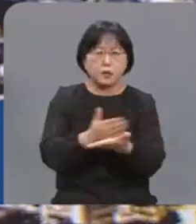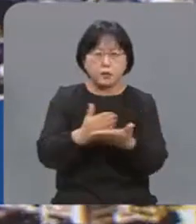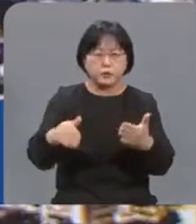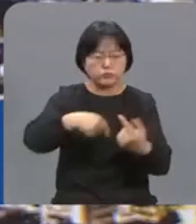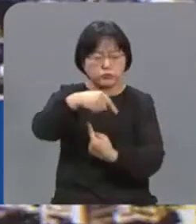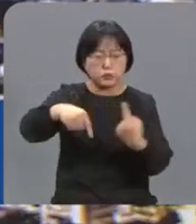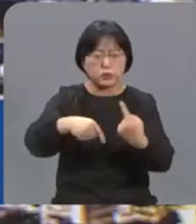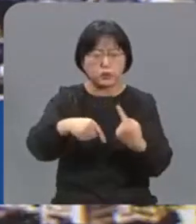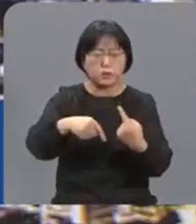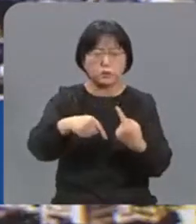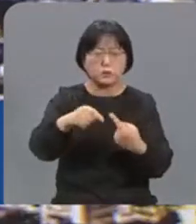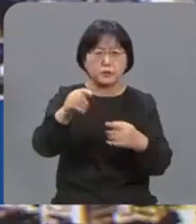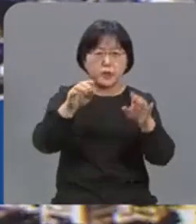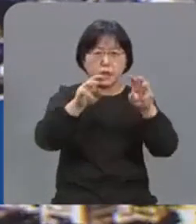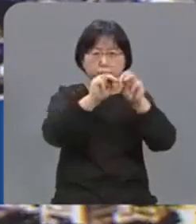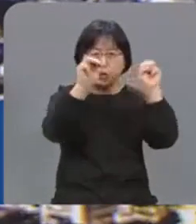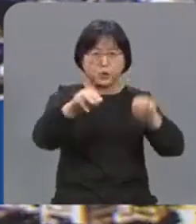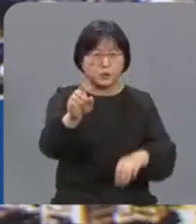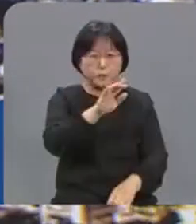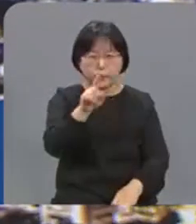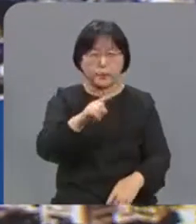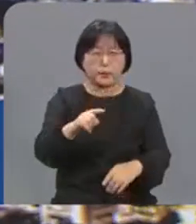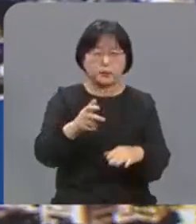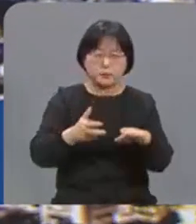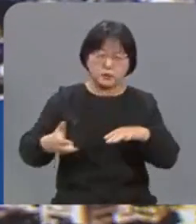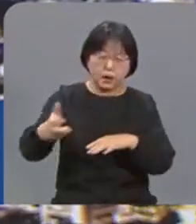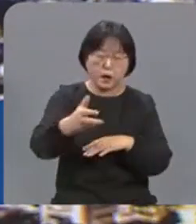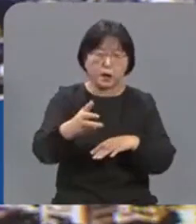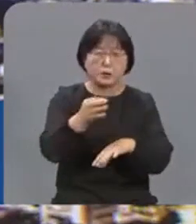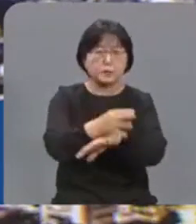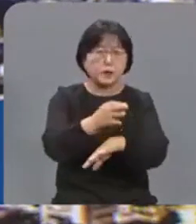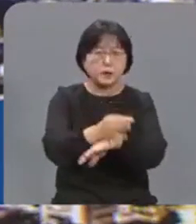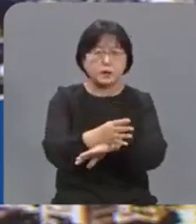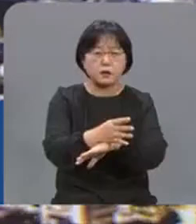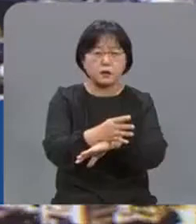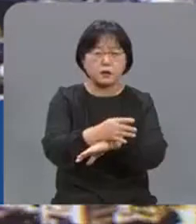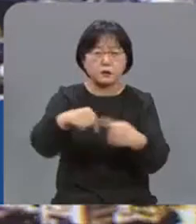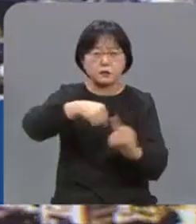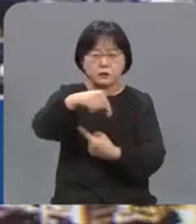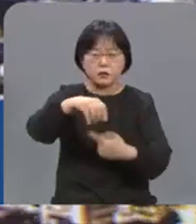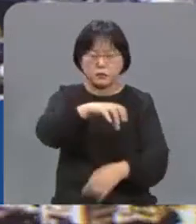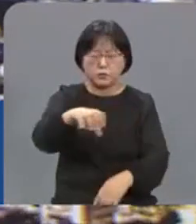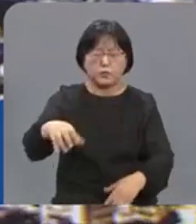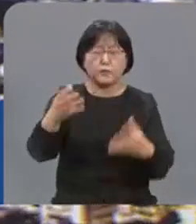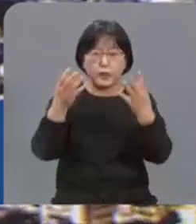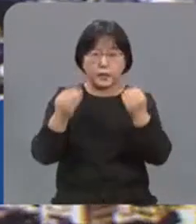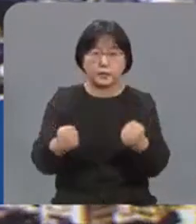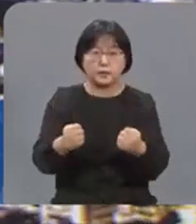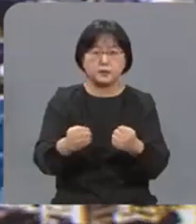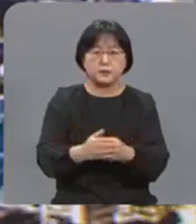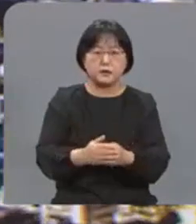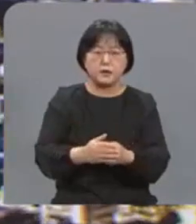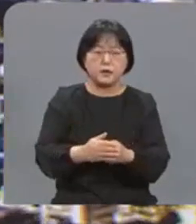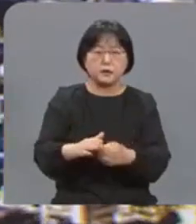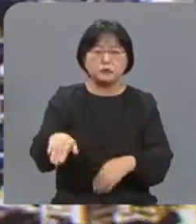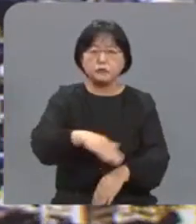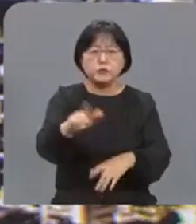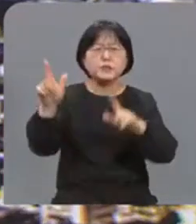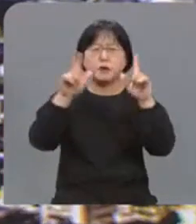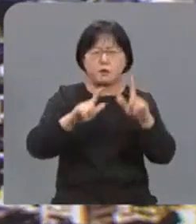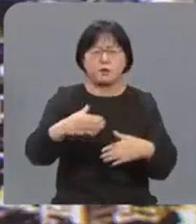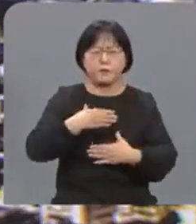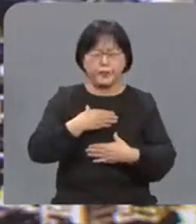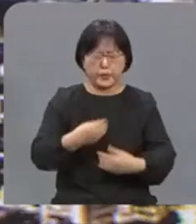운영되거나 키오스크 아니면 드라이브스루 같은 곳들에 운영되는 곳들이 굉장히 많잖아요. 우리 생활에는